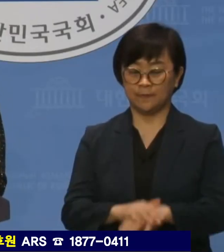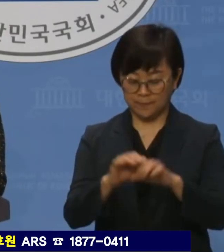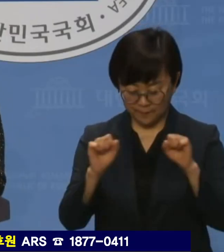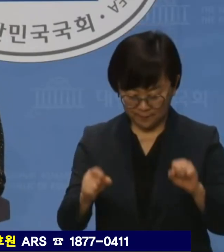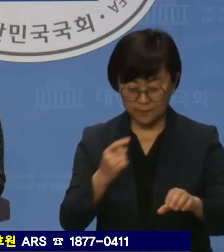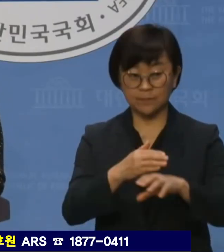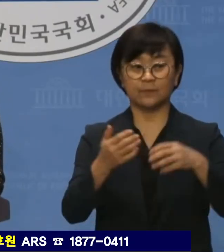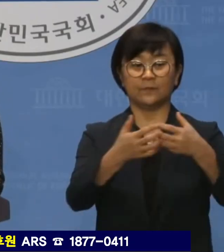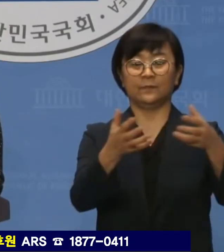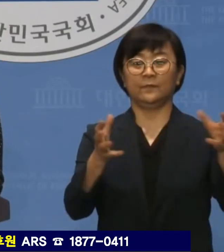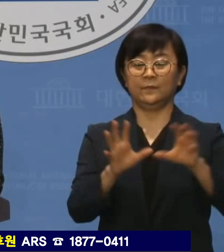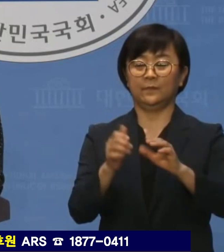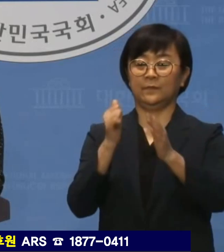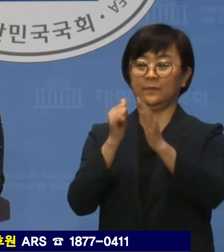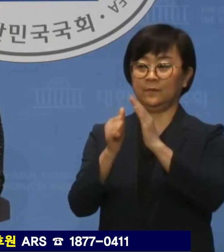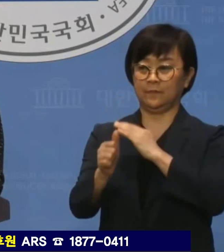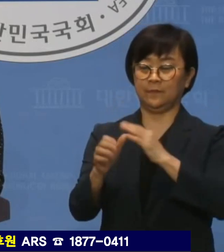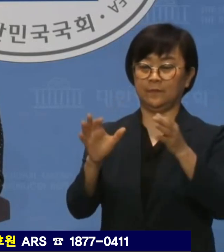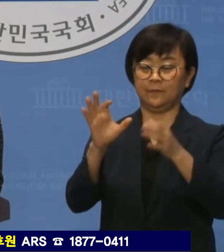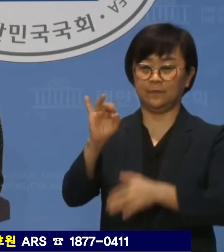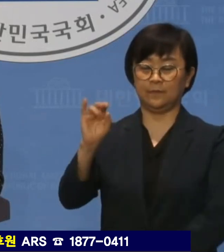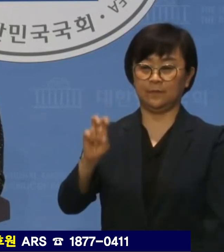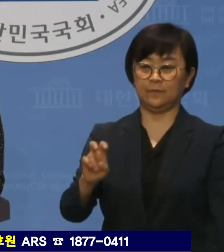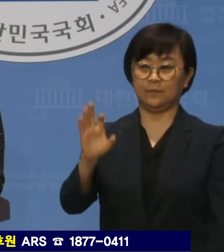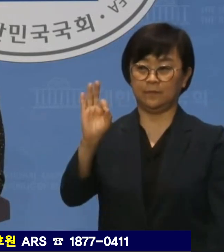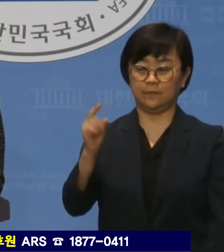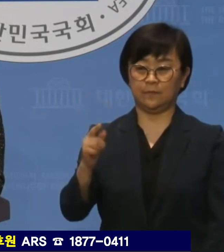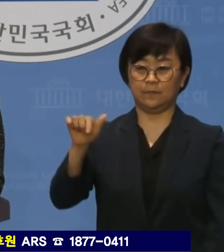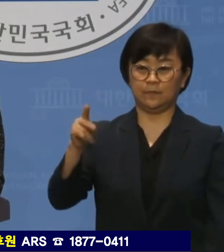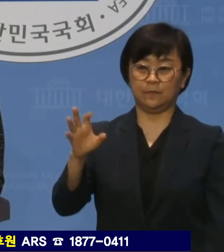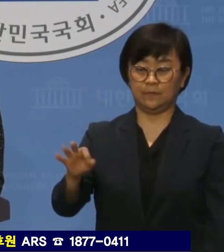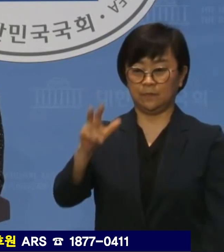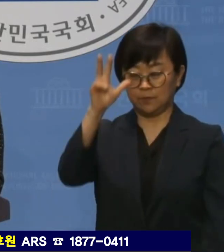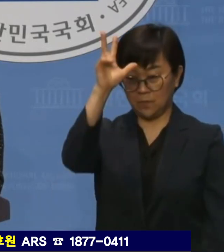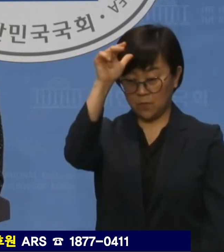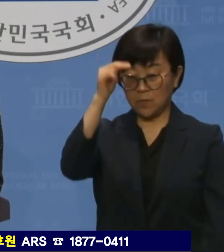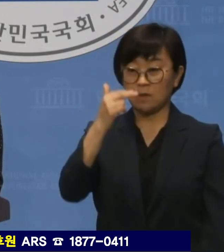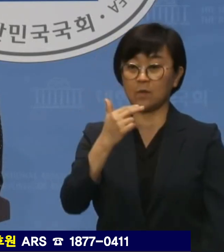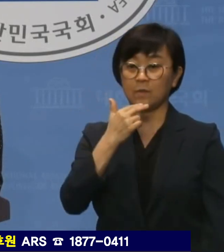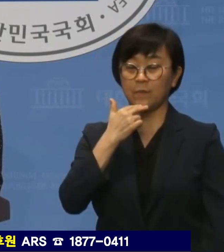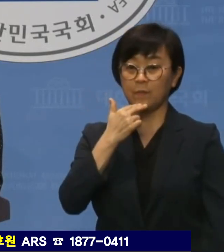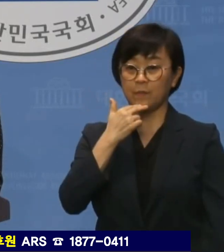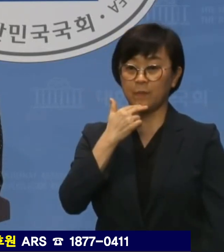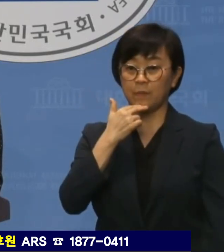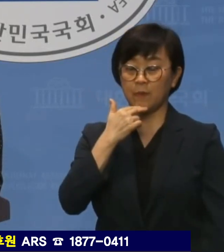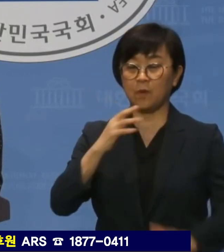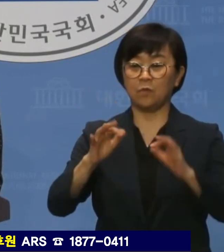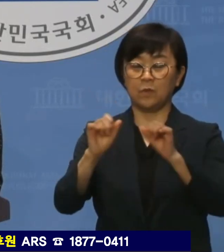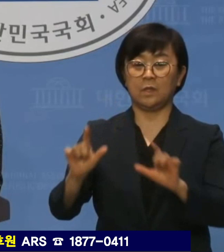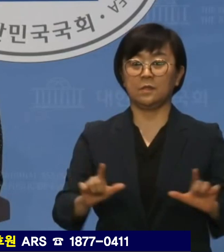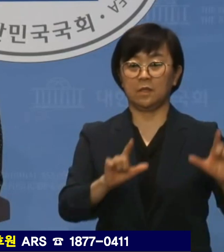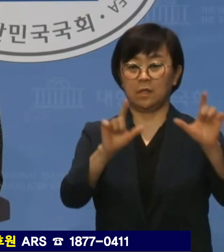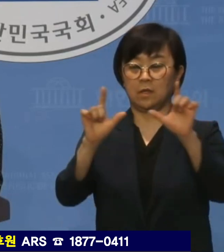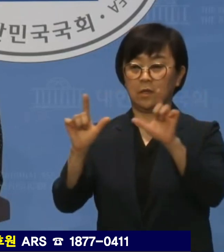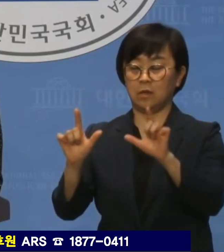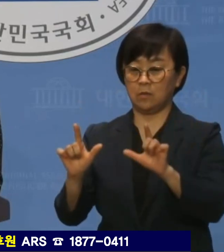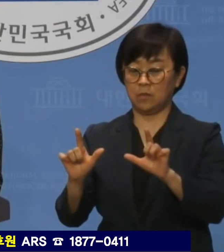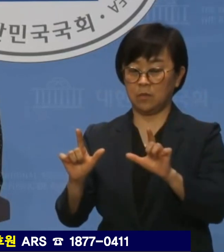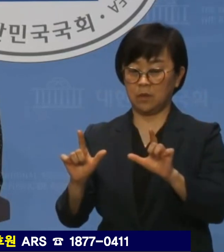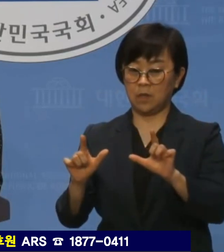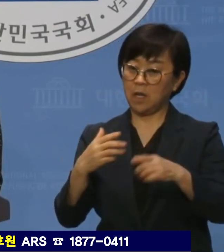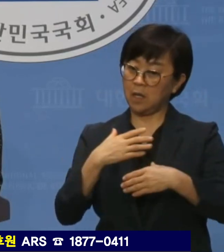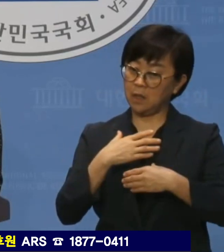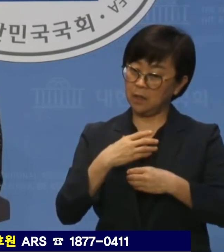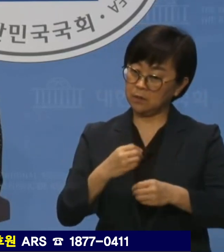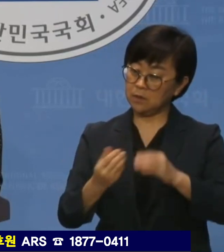안녕하십니까. 더불어민주당 원내대변인 이모경입니다. 경찰관 없이 어떻게 민생치안을